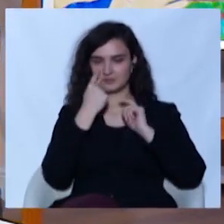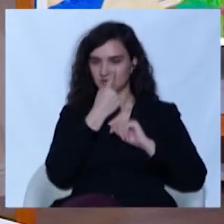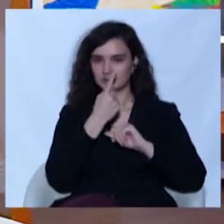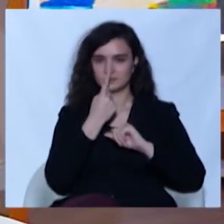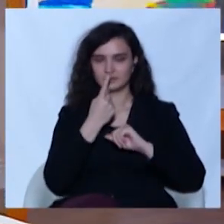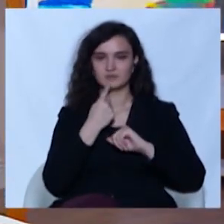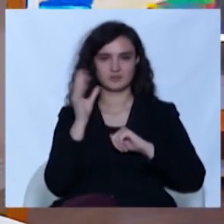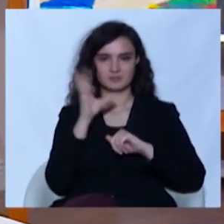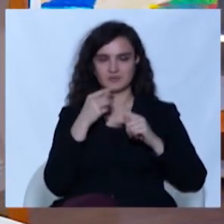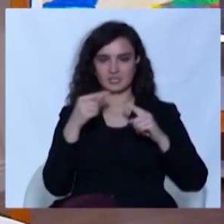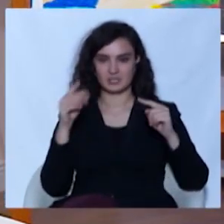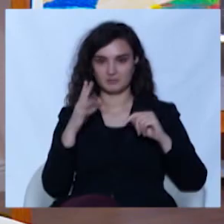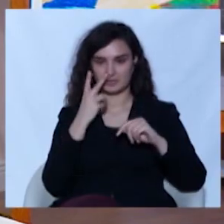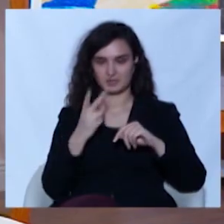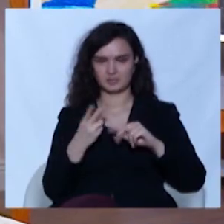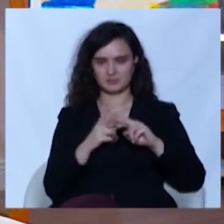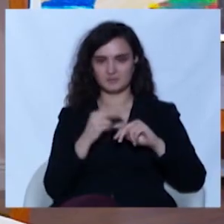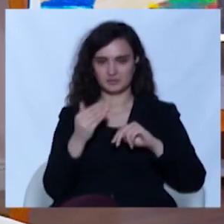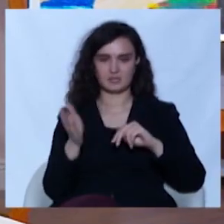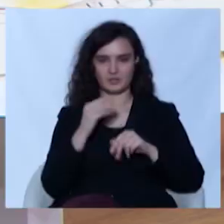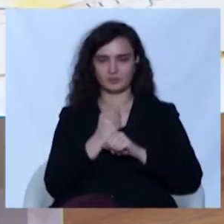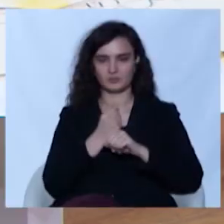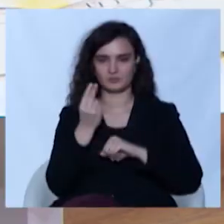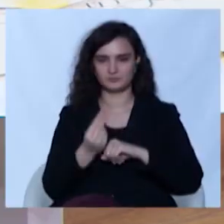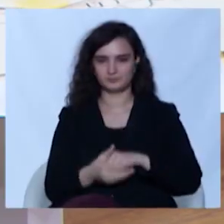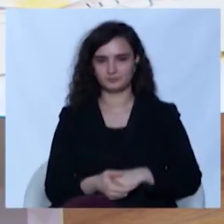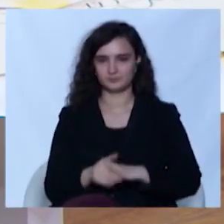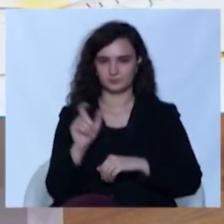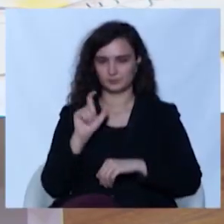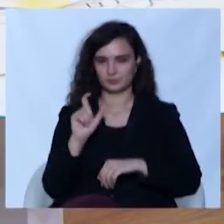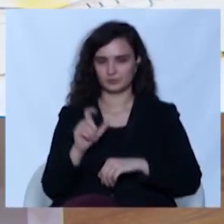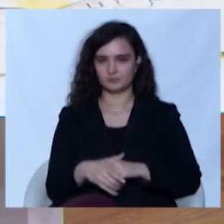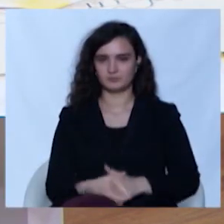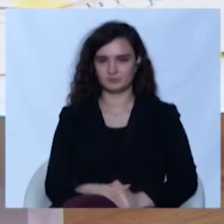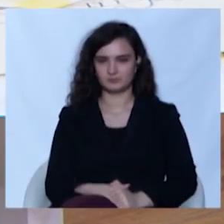валиц, хвири, куда происходит с фонарь. А мы саду завигот, лурджи.